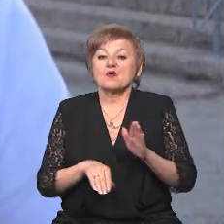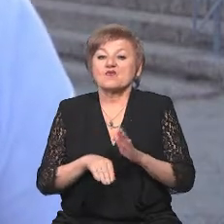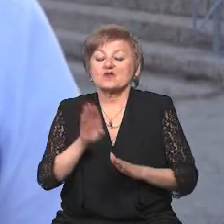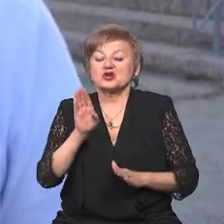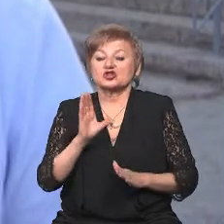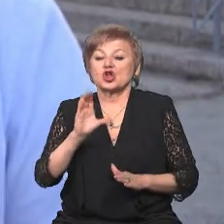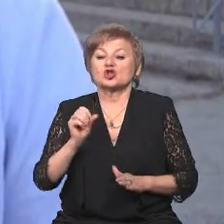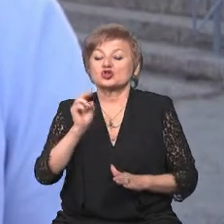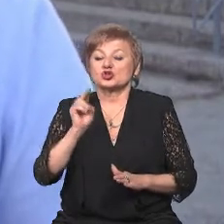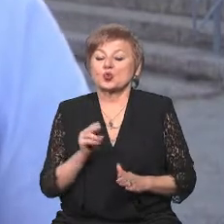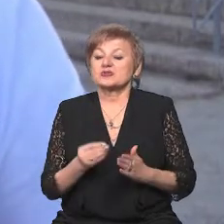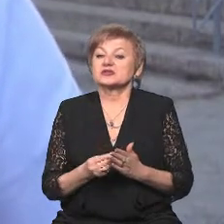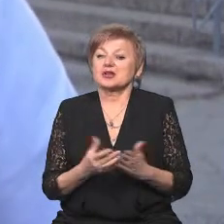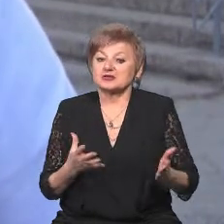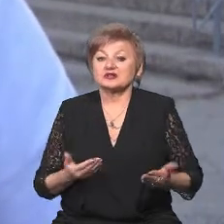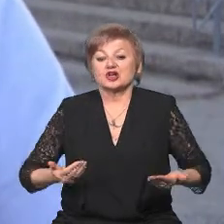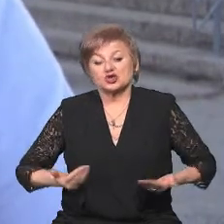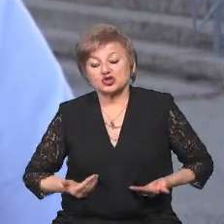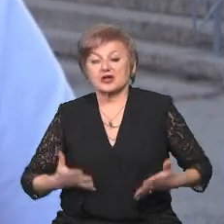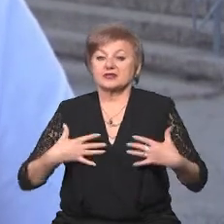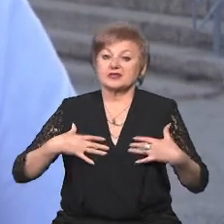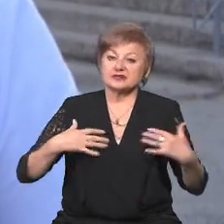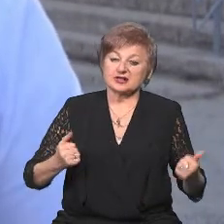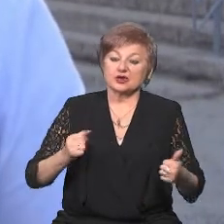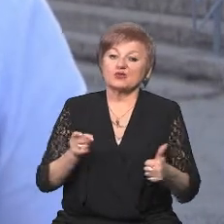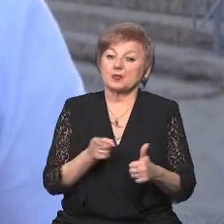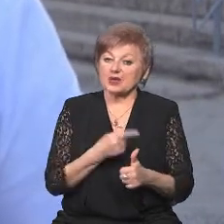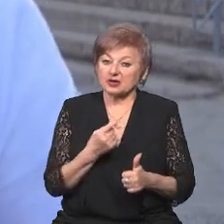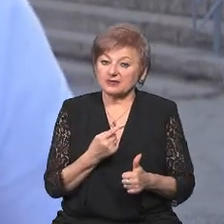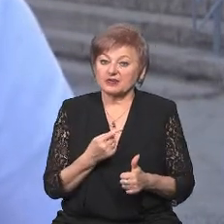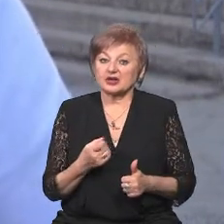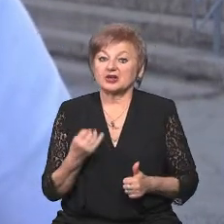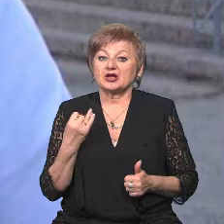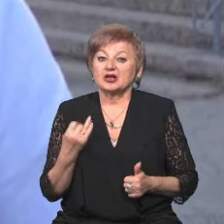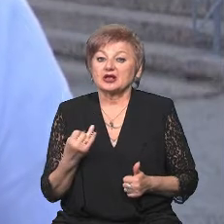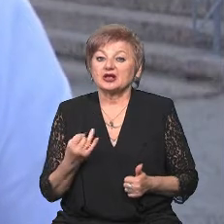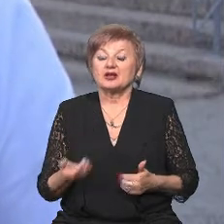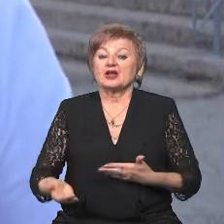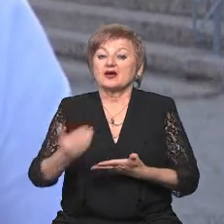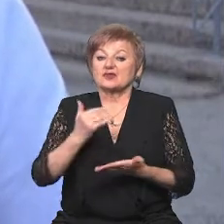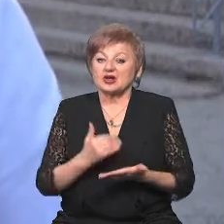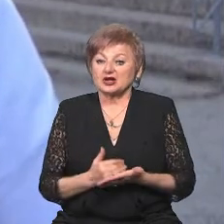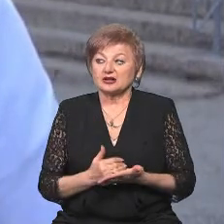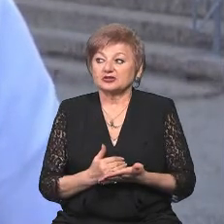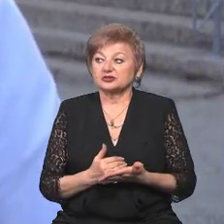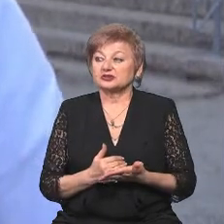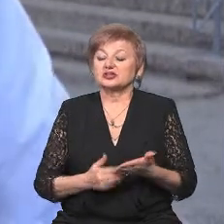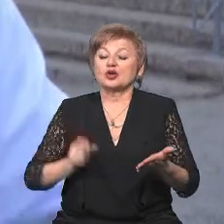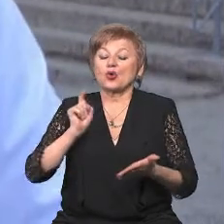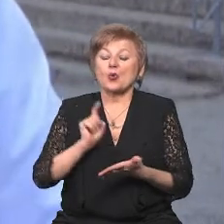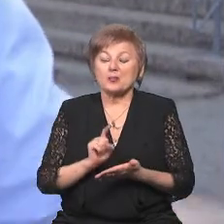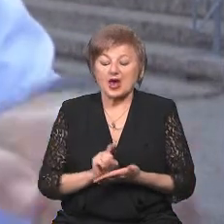цінністю. Бачите, тобто життя і здоров'я людини – це перше. Всі решта прав і обов'язків